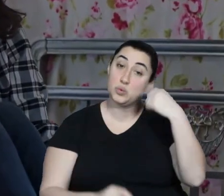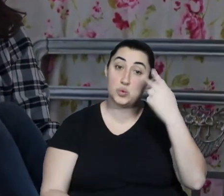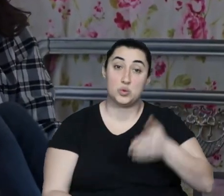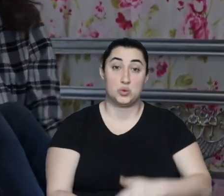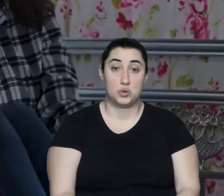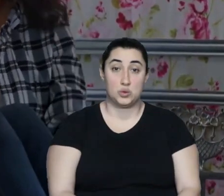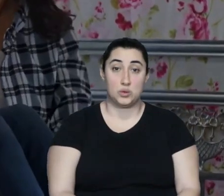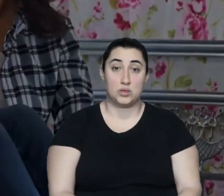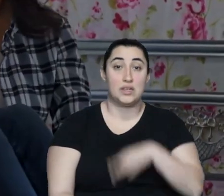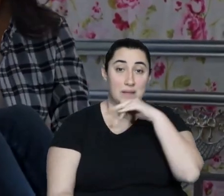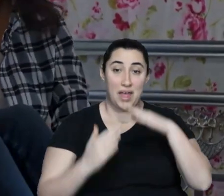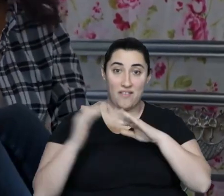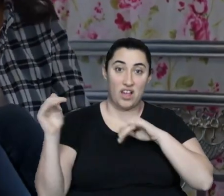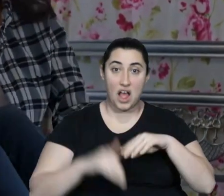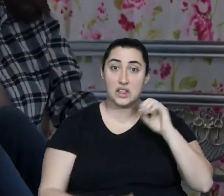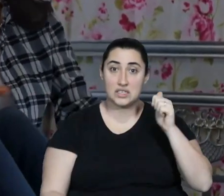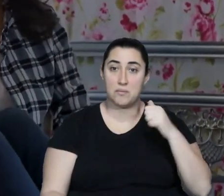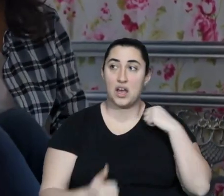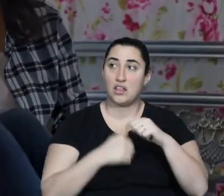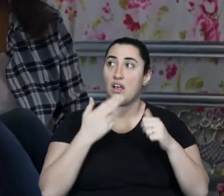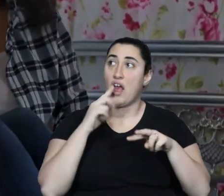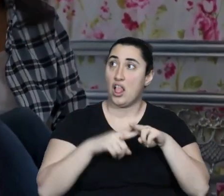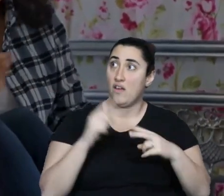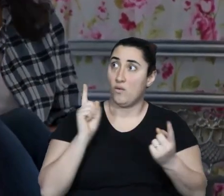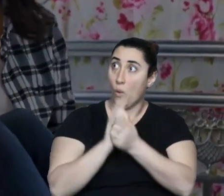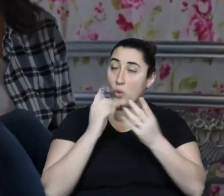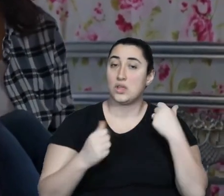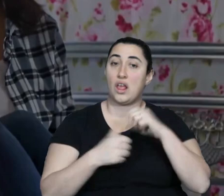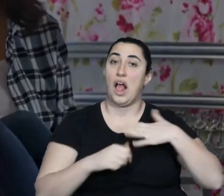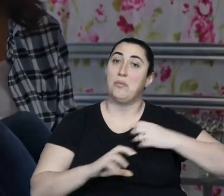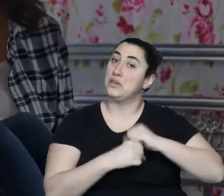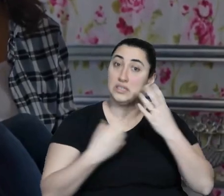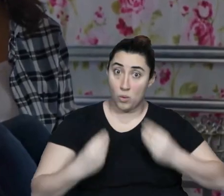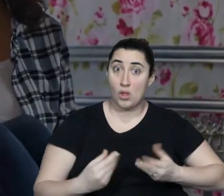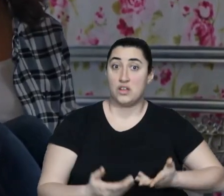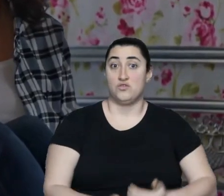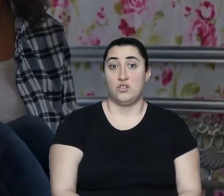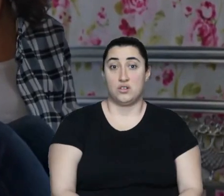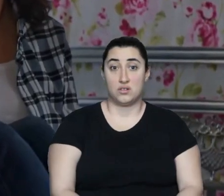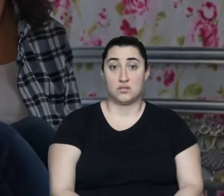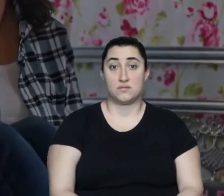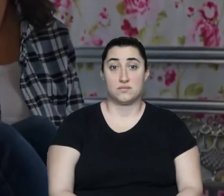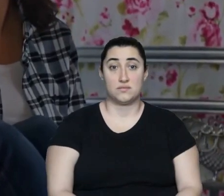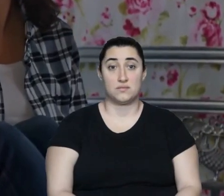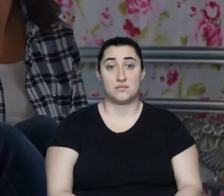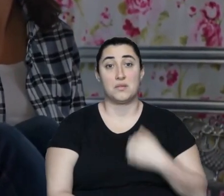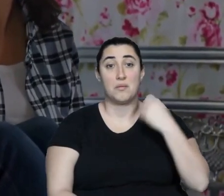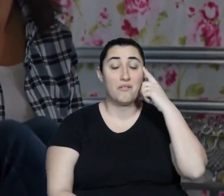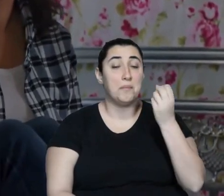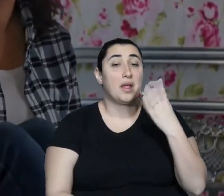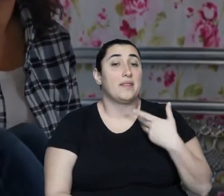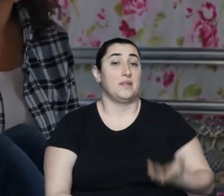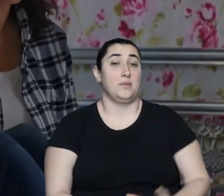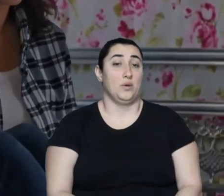düşün. Dedim eve geldiğinde yine kadını evde görse bir daha mı kalp krizi geçirsin? Of, benim aklım vermiyor ki